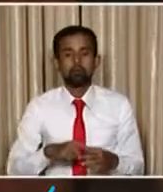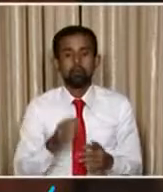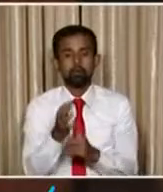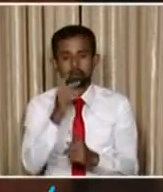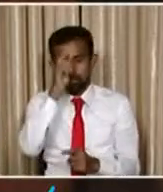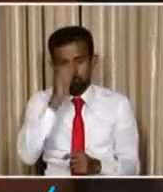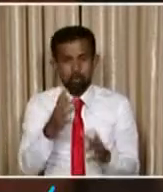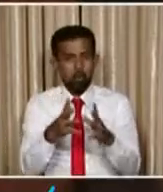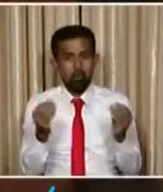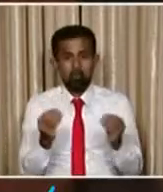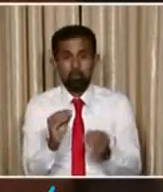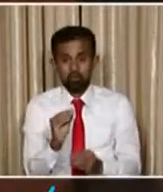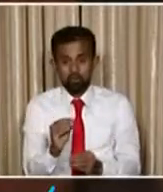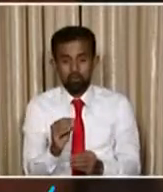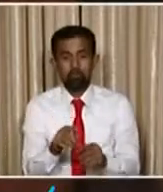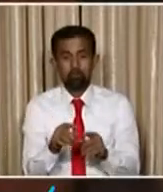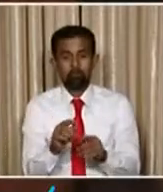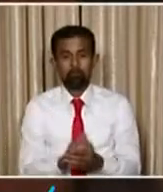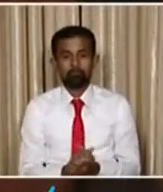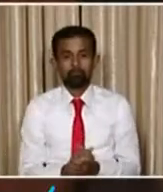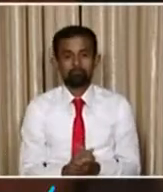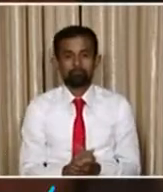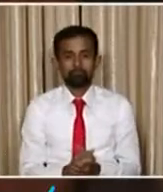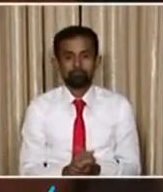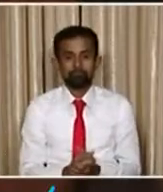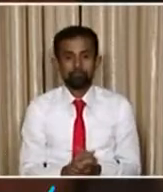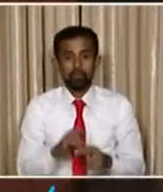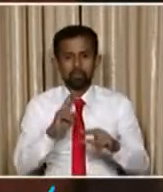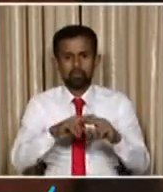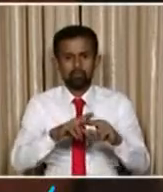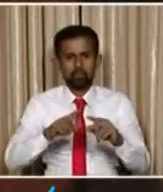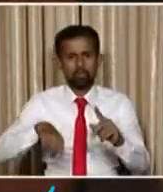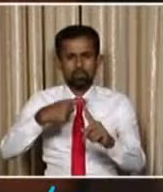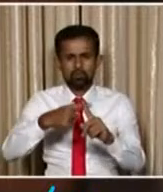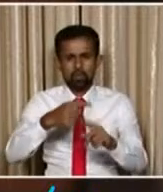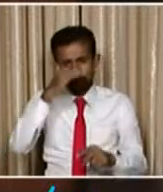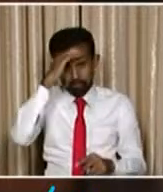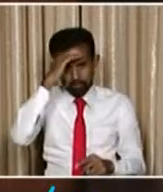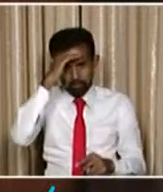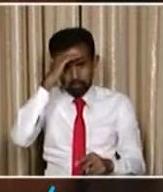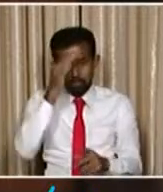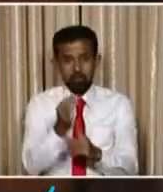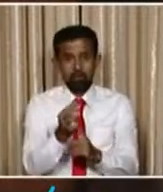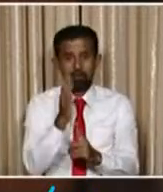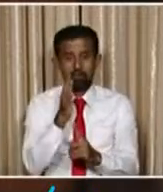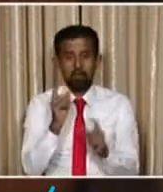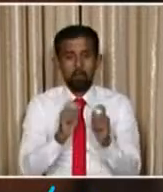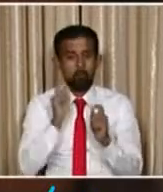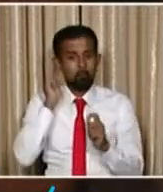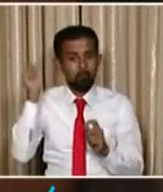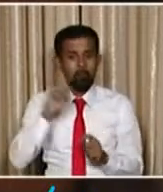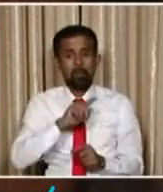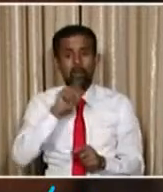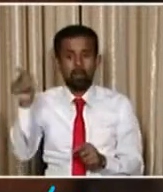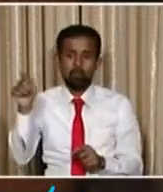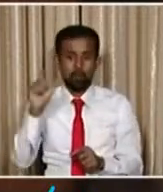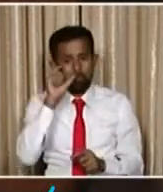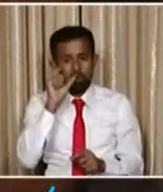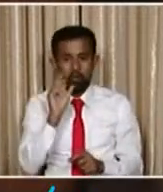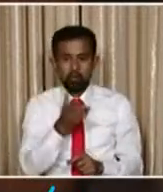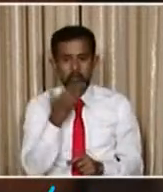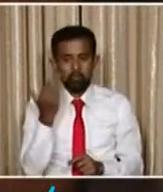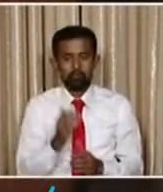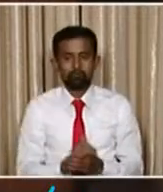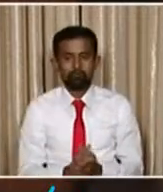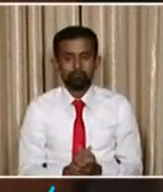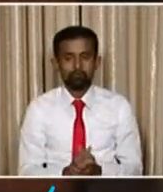பின்விளைவுகளை ஜனாதிபதி அவர் இந்த வெள்ளி சனி ஞாயிற்றுக்கிழமை மட்டக்களப்புக்கு வரும் பொழுது பார்க்கக்கூடியதாக இருக்கும். அந்த அடிப்படையிலே நான் இன்று காலையிலேயும் கூட